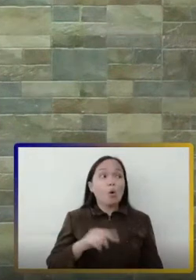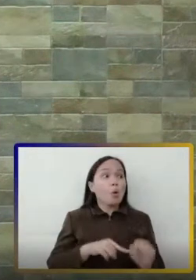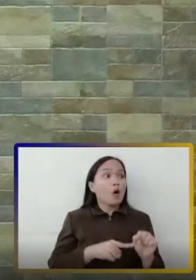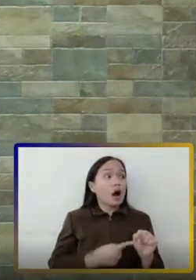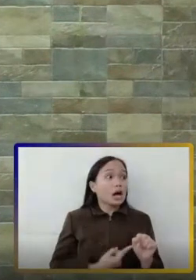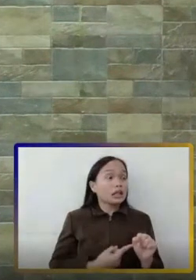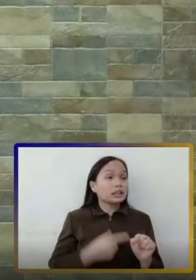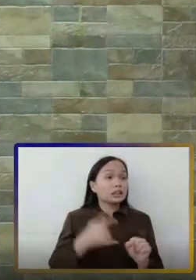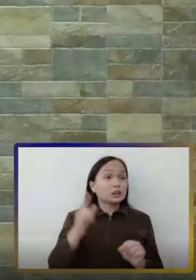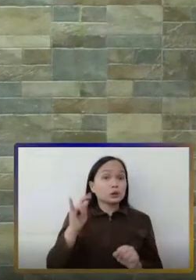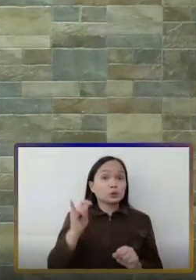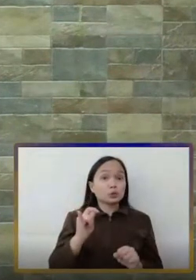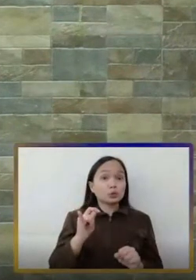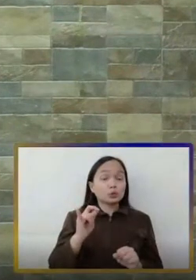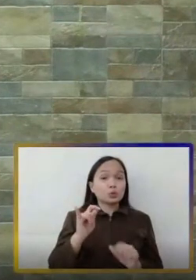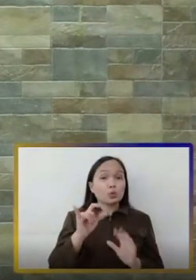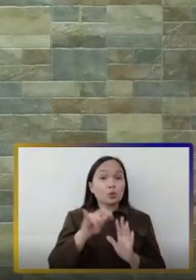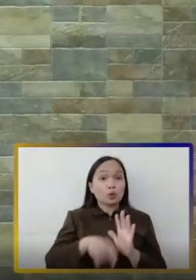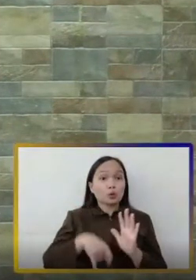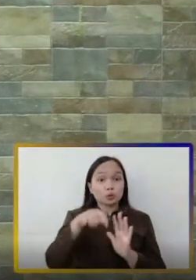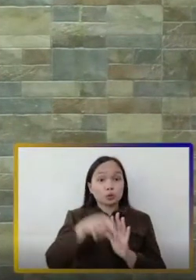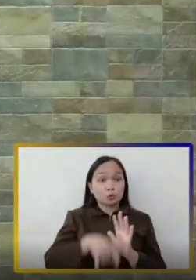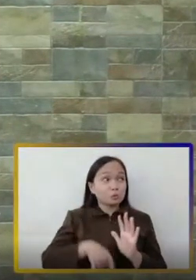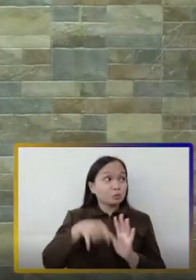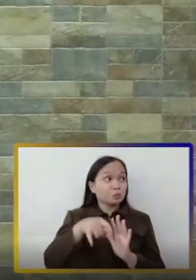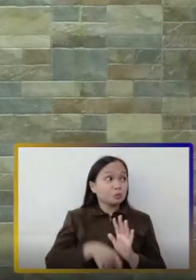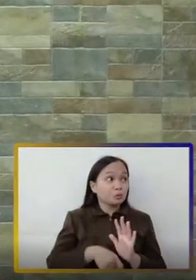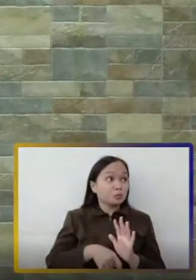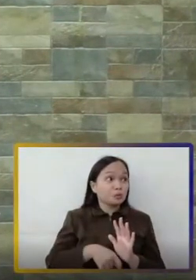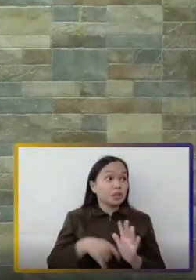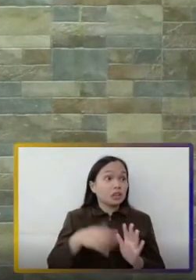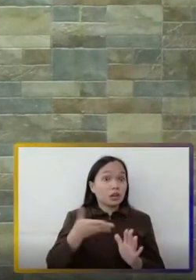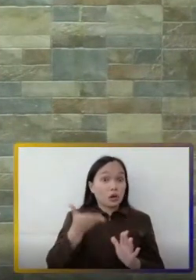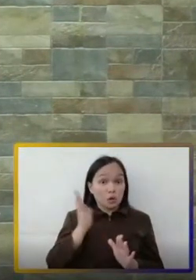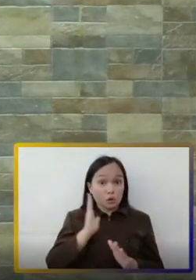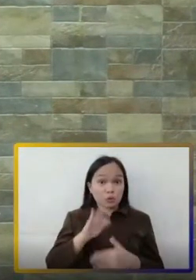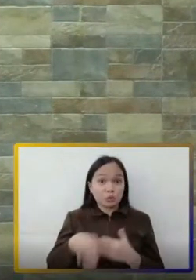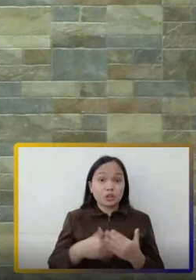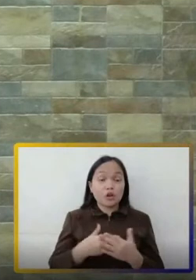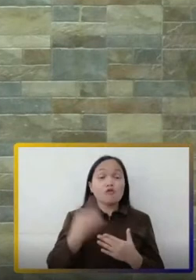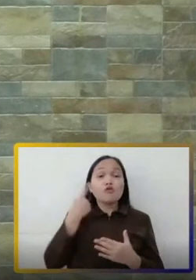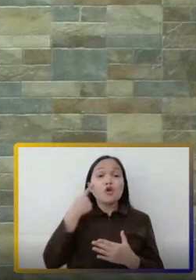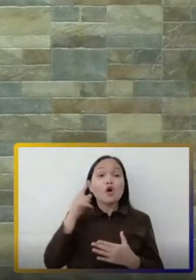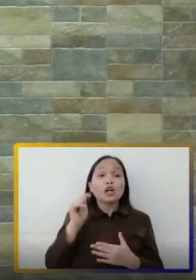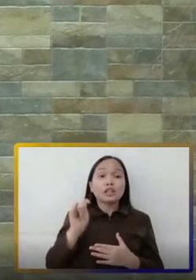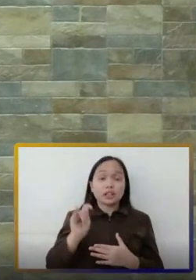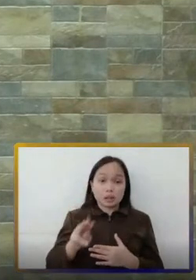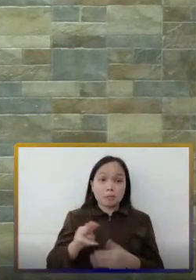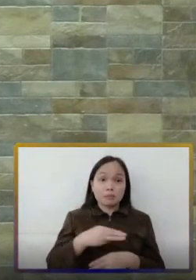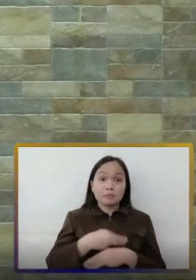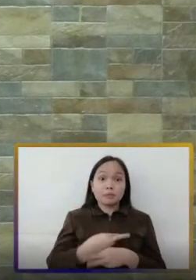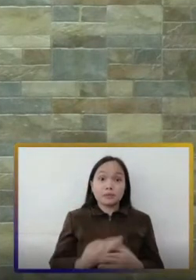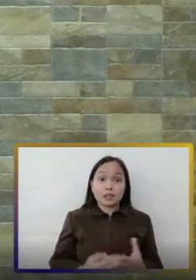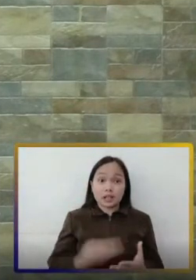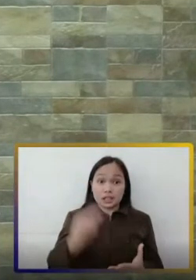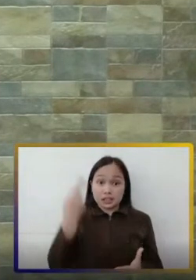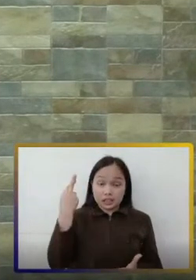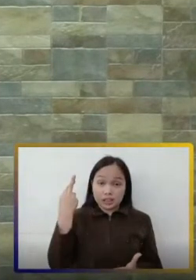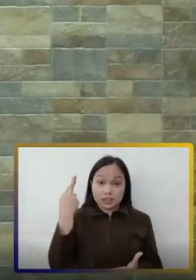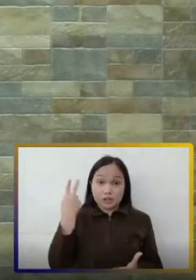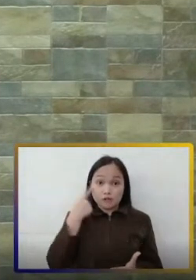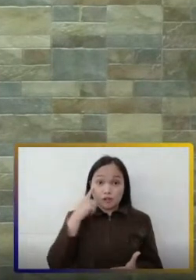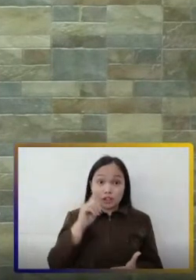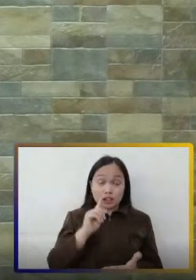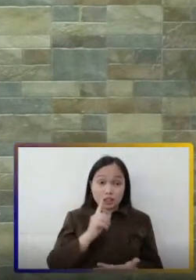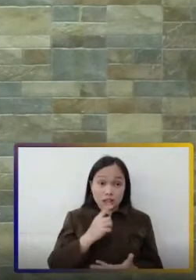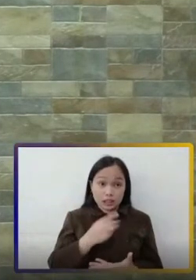Pasimuno ng YouTube. Listen now. Para yumaman sila at para magtagumpay sila,